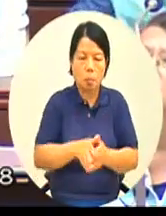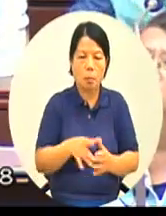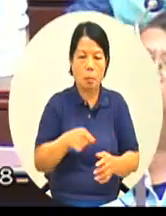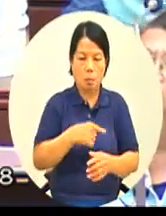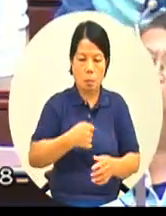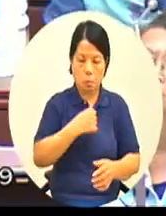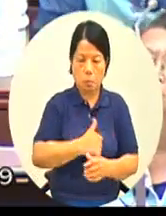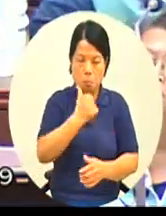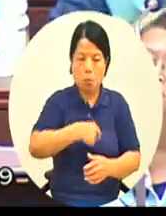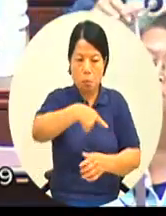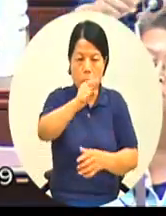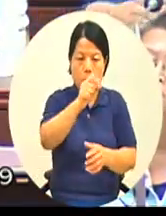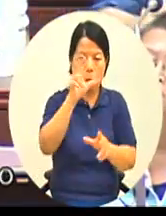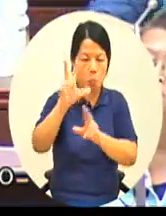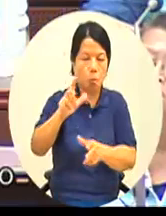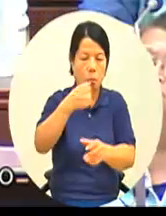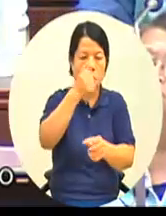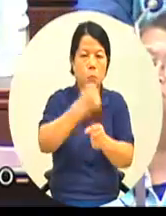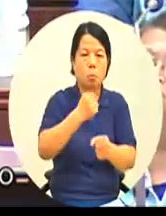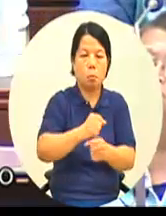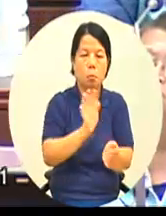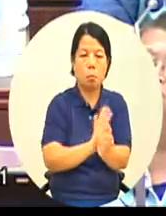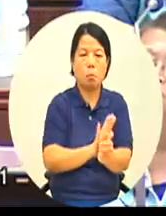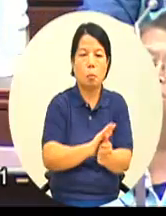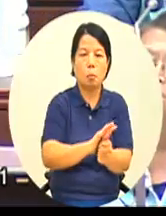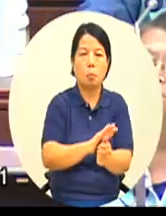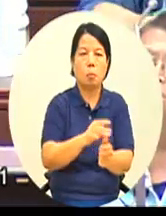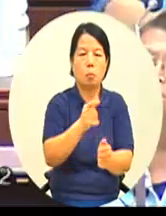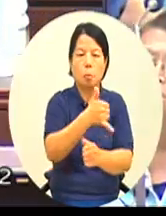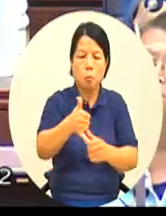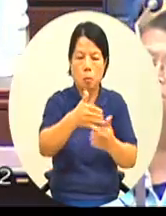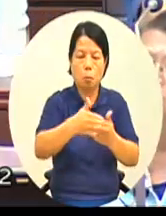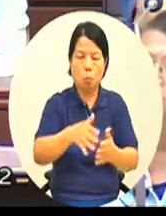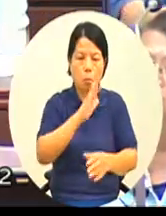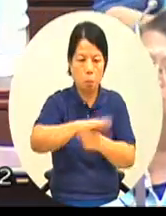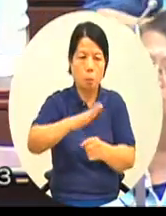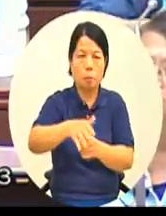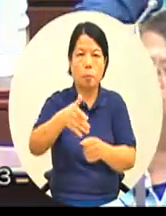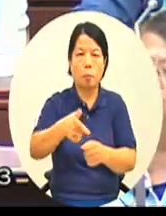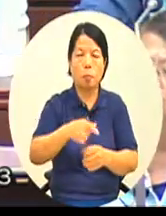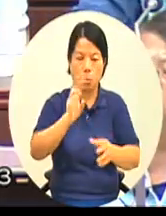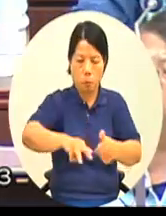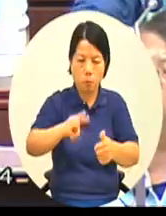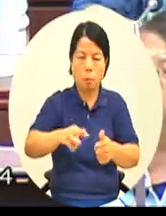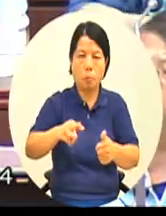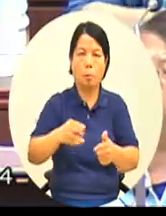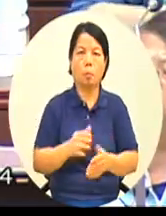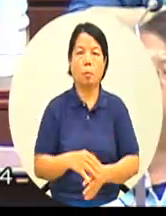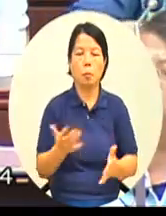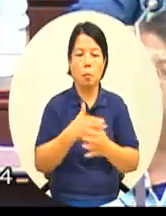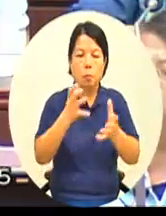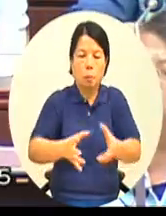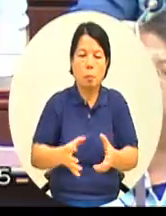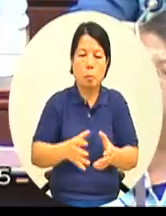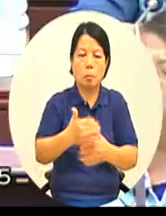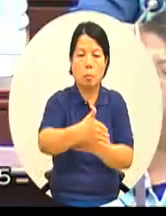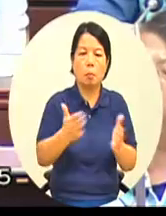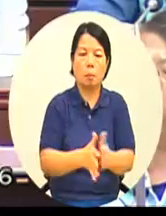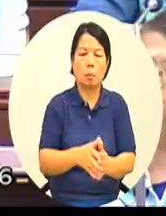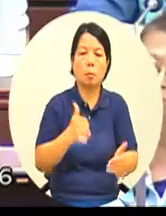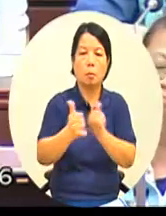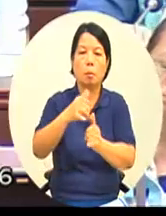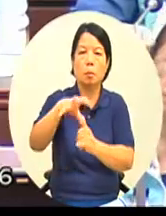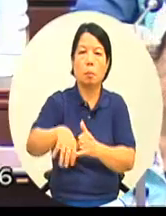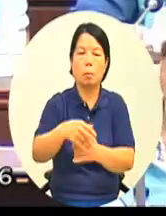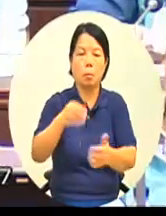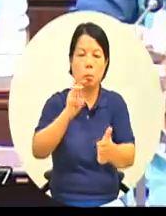真的未来会服务的人数是足够的。所以我们现在就目前训练的开班，除了社会局有在做